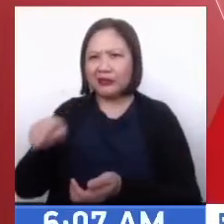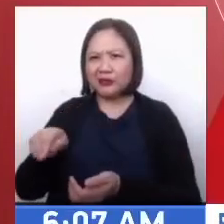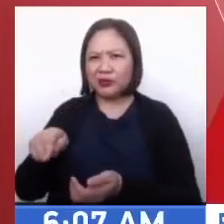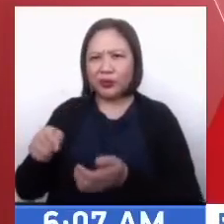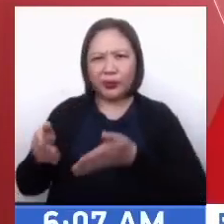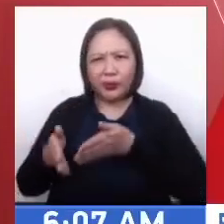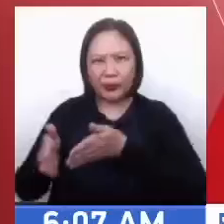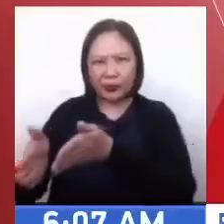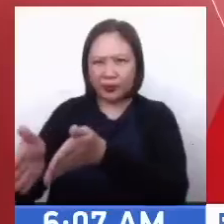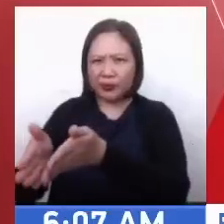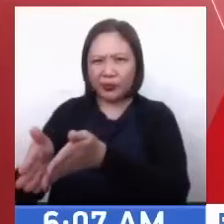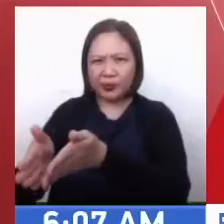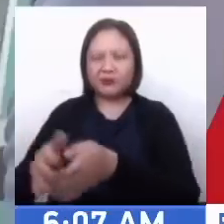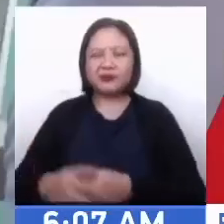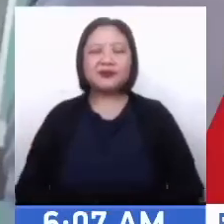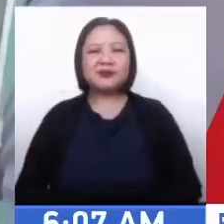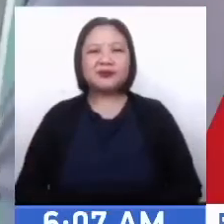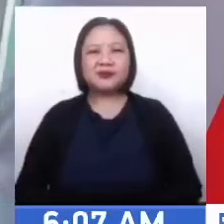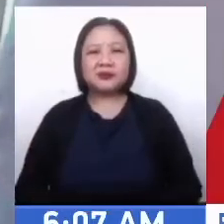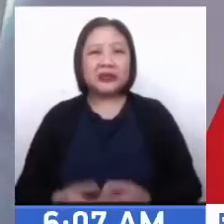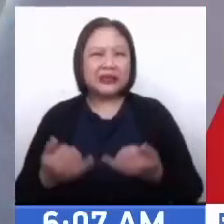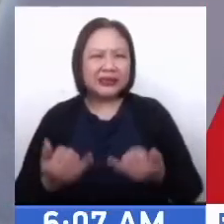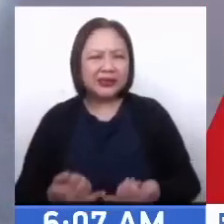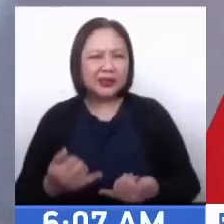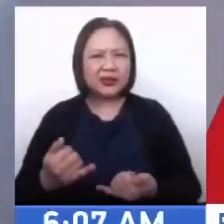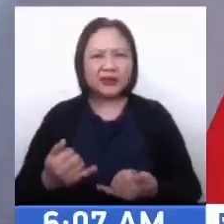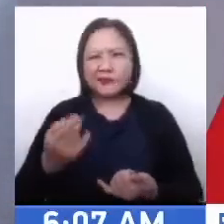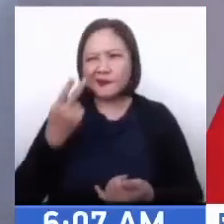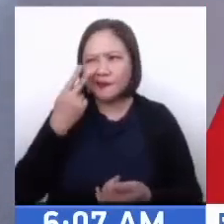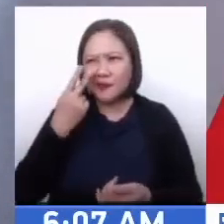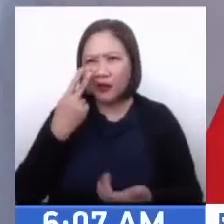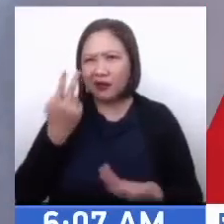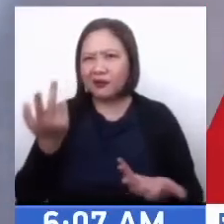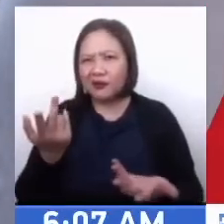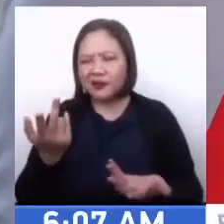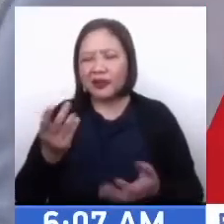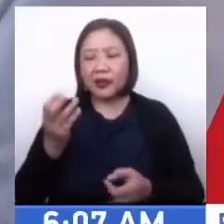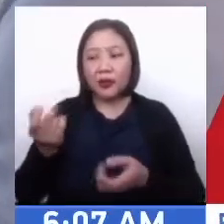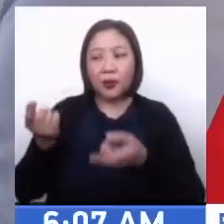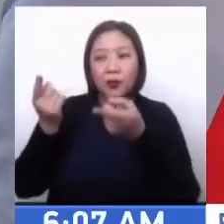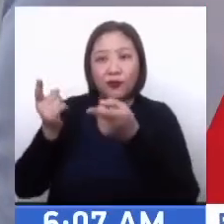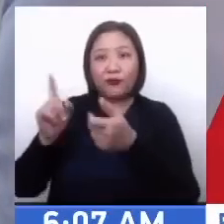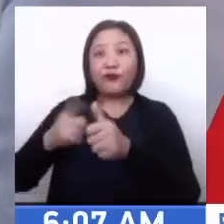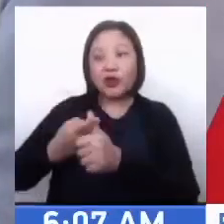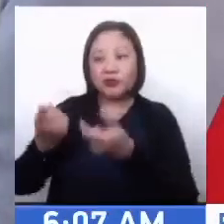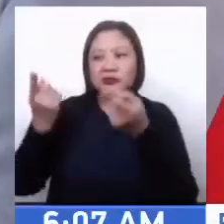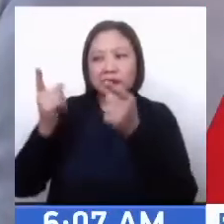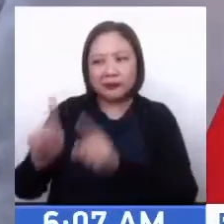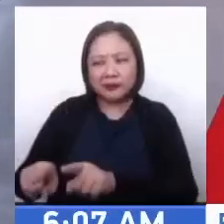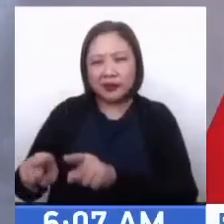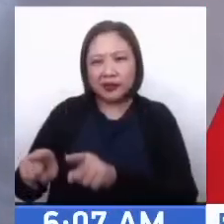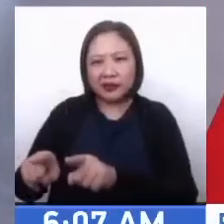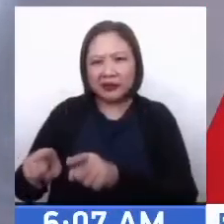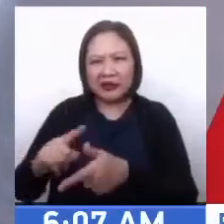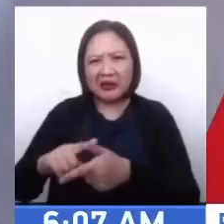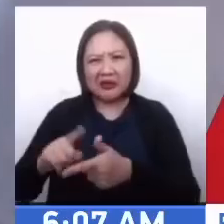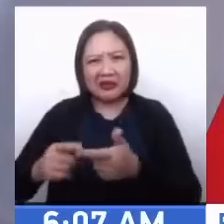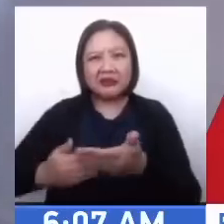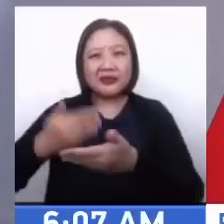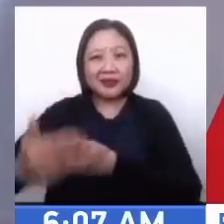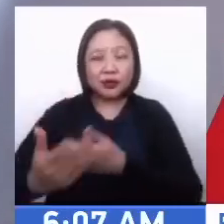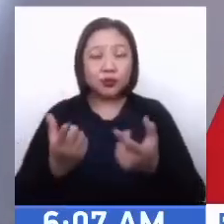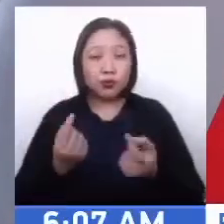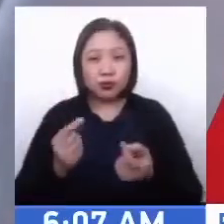ang nangyayari, no? Parang wait and see. Kumbaga, ipatutupad muna bago malaman kung ano yung susunod po na hakbang? Yeah, we've been